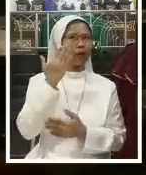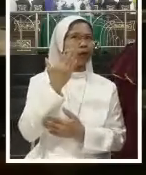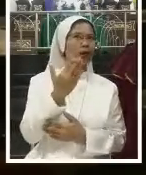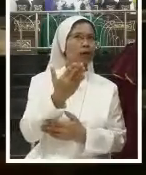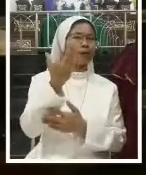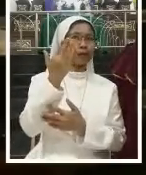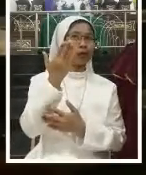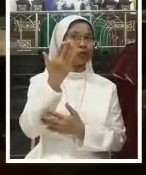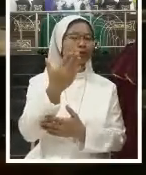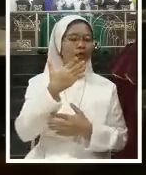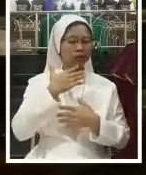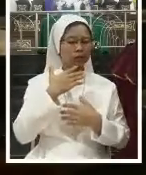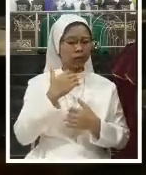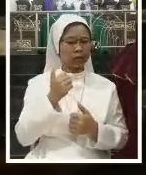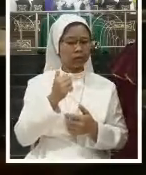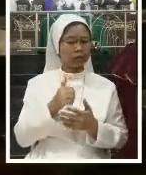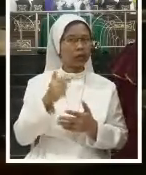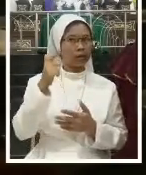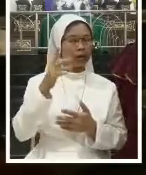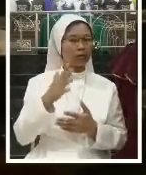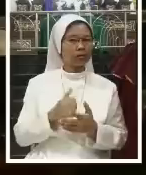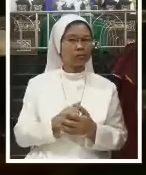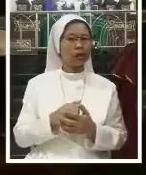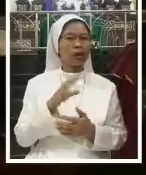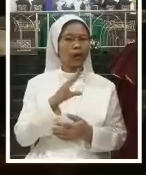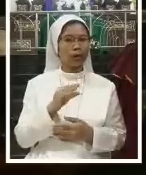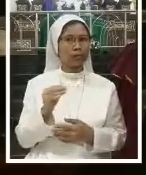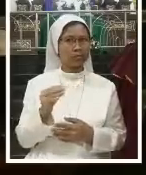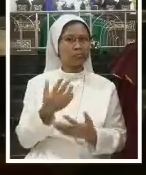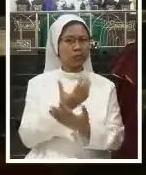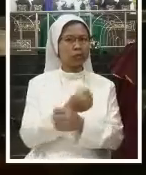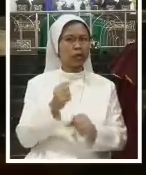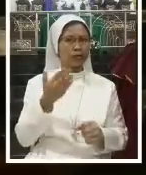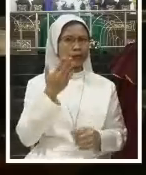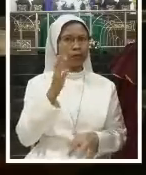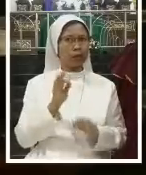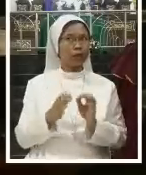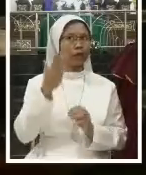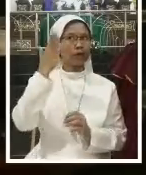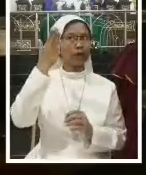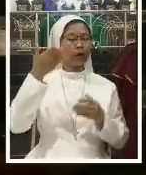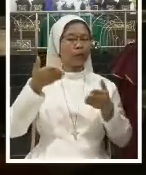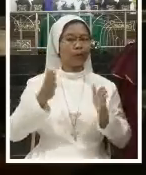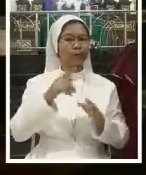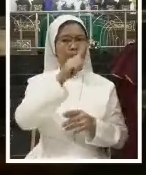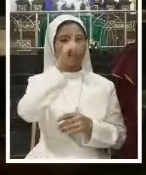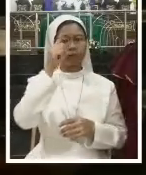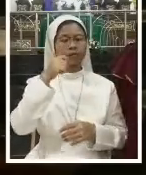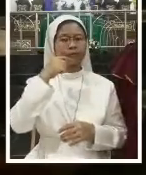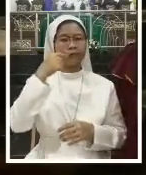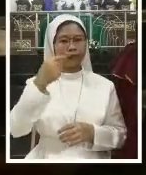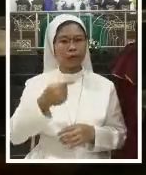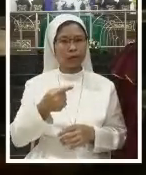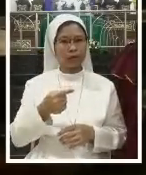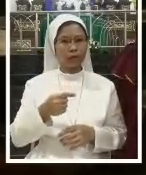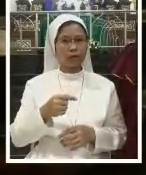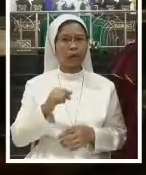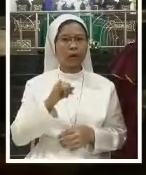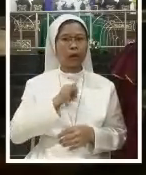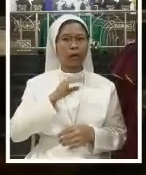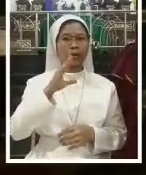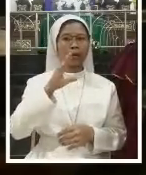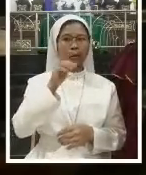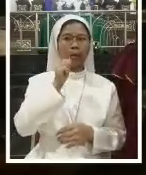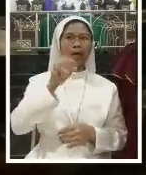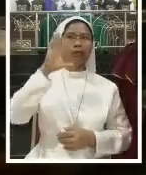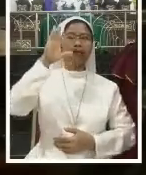sa Diyos, agawin niya ngunyan, kun siya buot niya. Ta nagsabi, aki ako kan